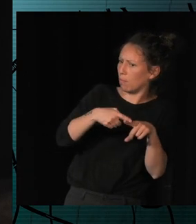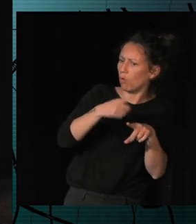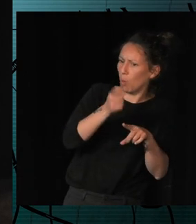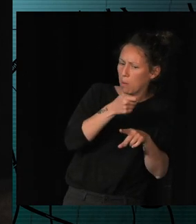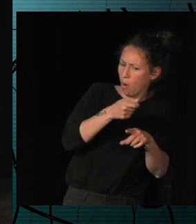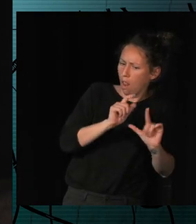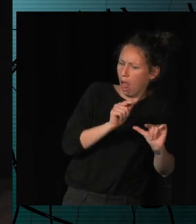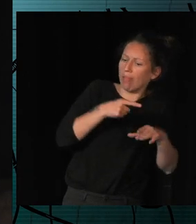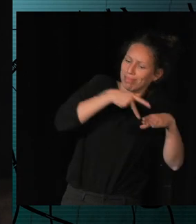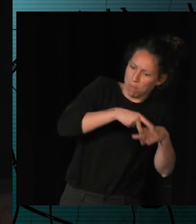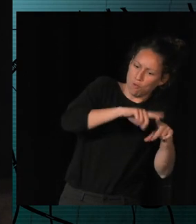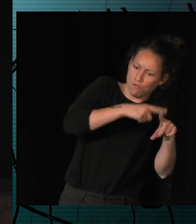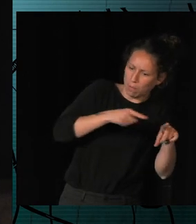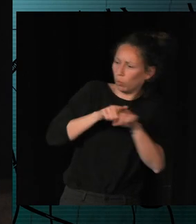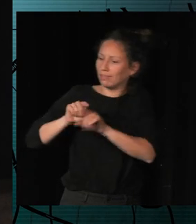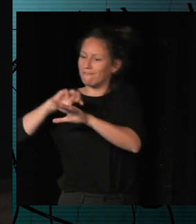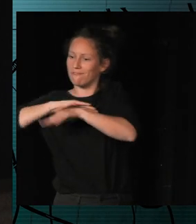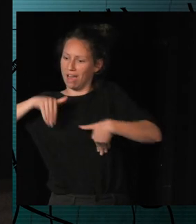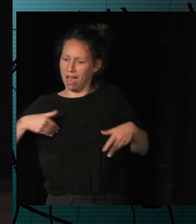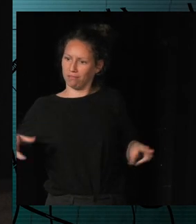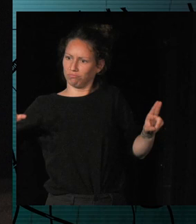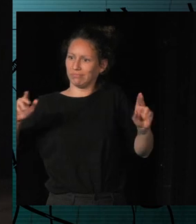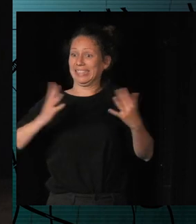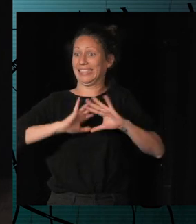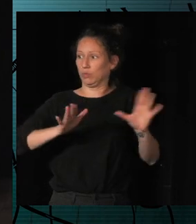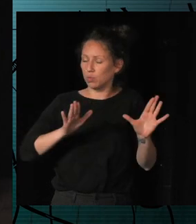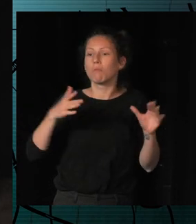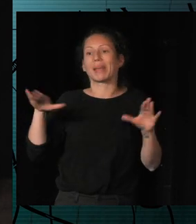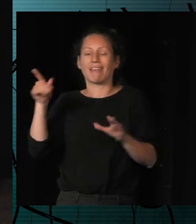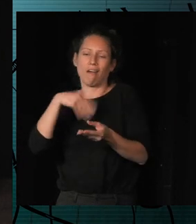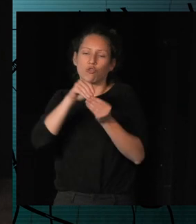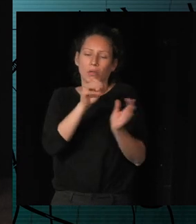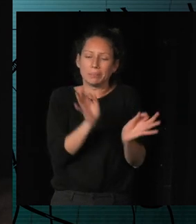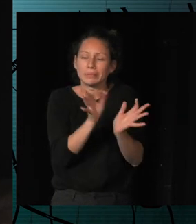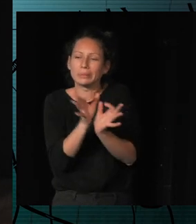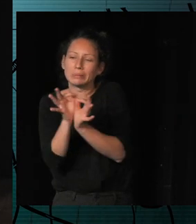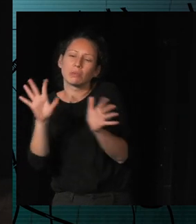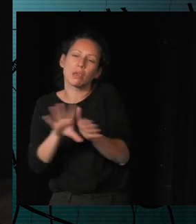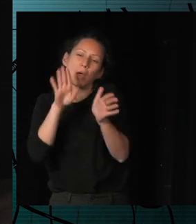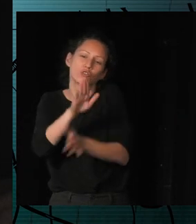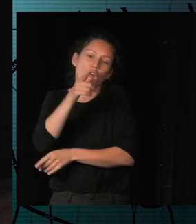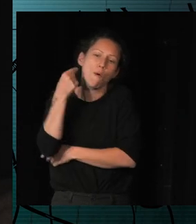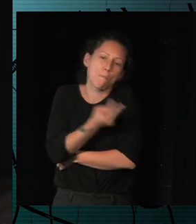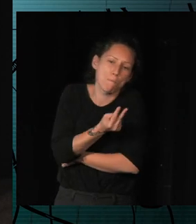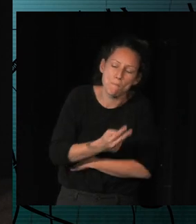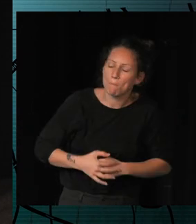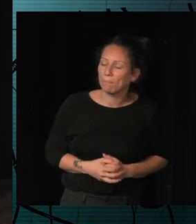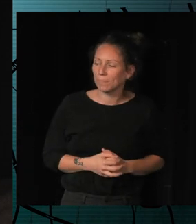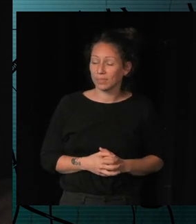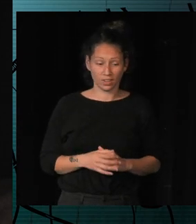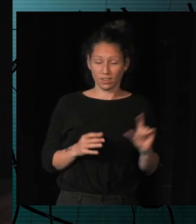ouii les personnages existaient mais ils ont développé l'intrigue tout au long voilà alors petite anecdote je vais essayie d'être rapide là-dessus mais qui assz amusante sur cette